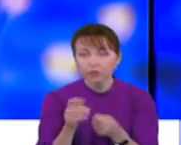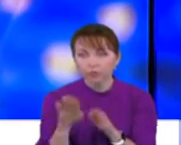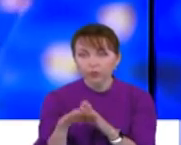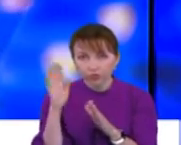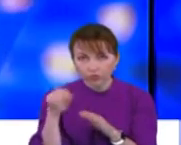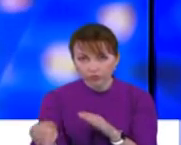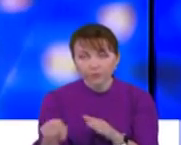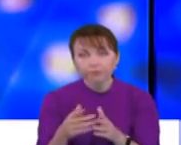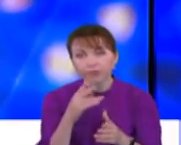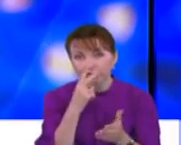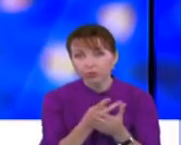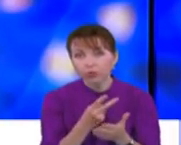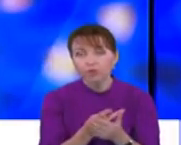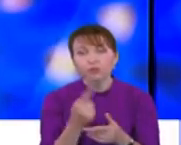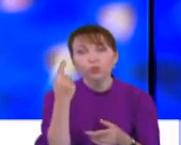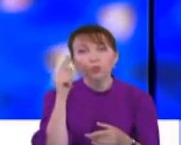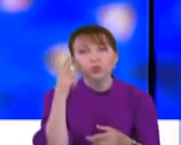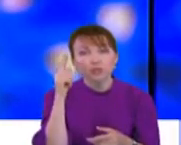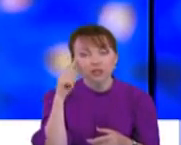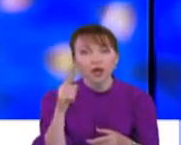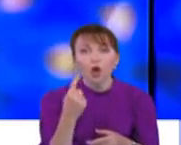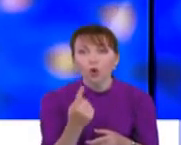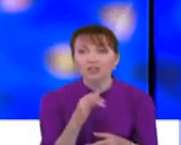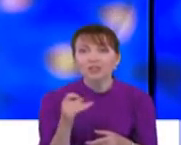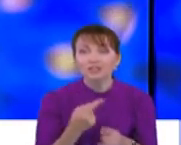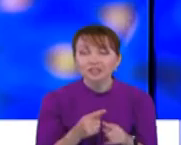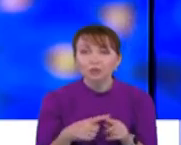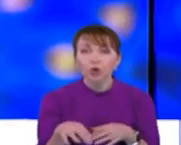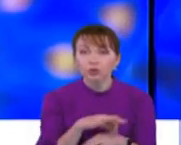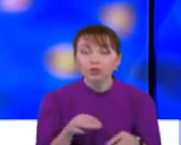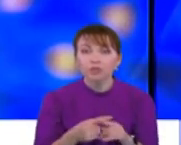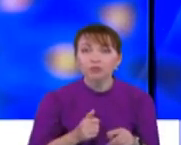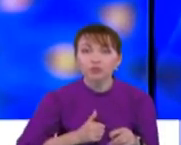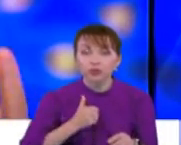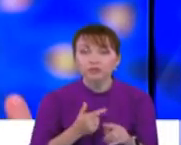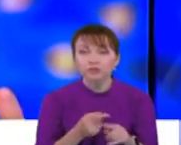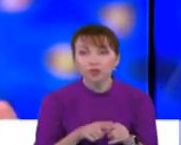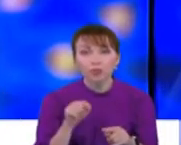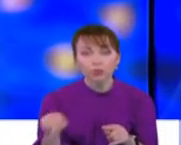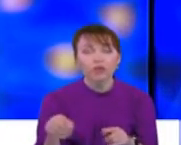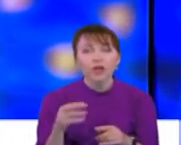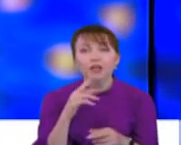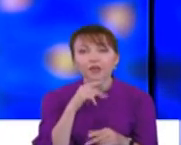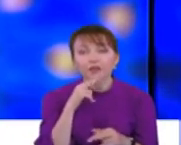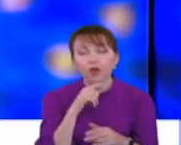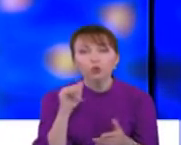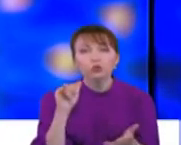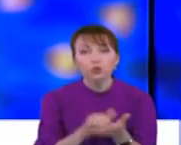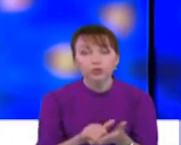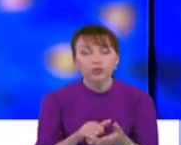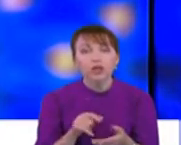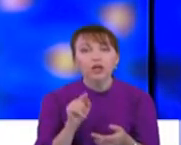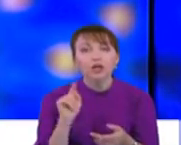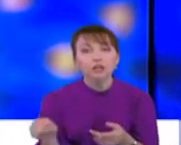показував, якщо ми згадаємо мультики. І один із цих проєктів, який він пишала, з цим був сам. А там ядерні установки, і там взагалі,